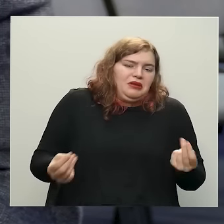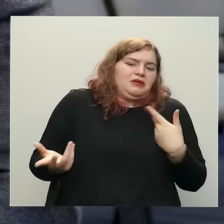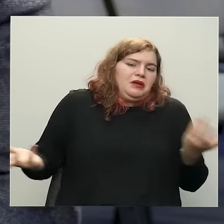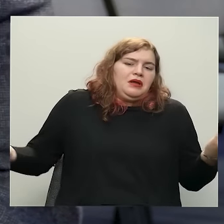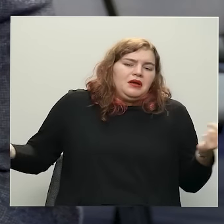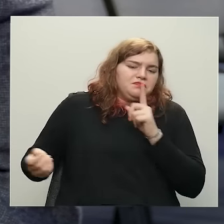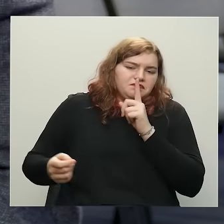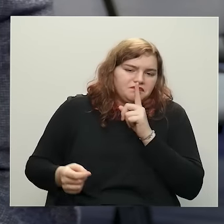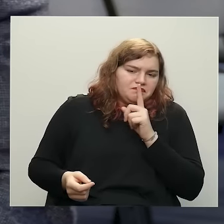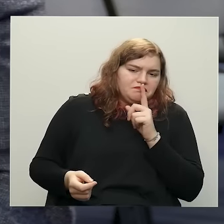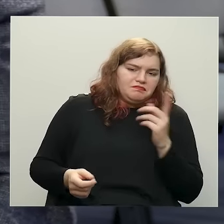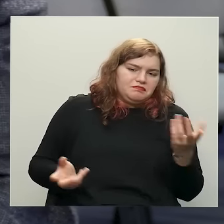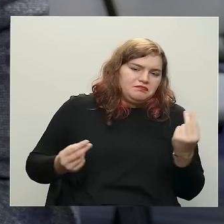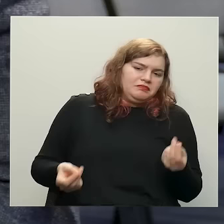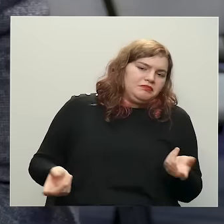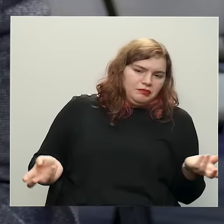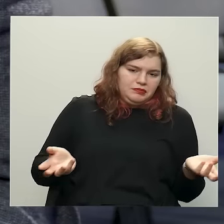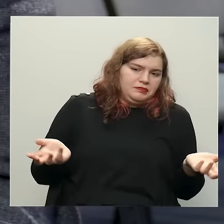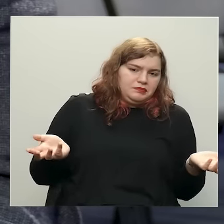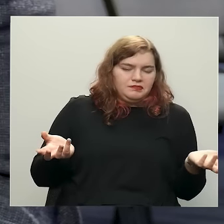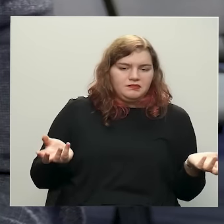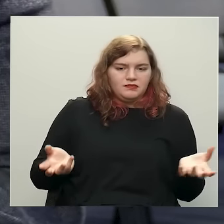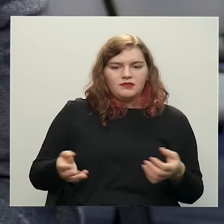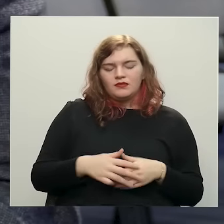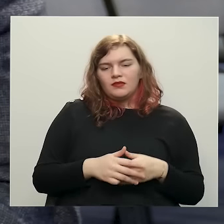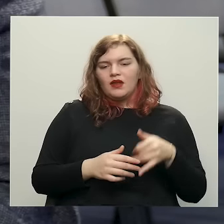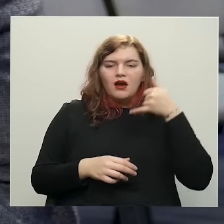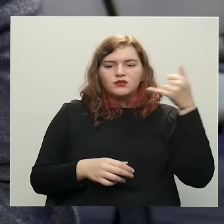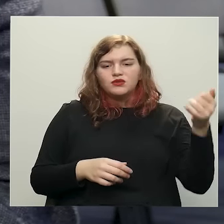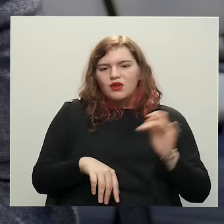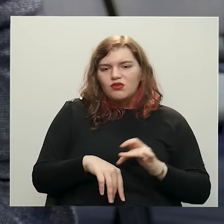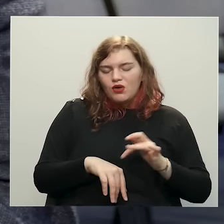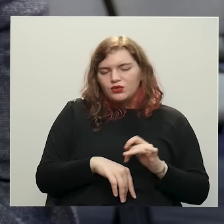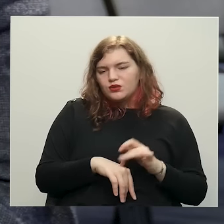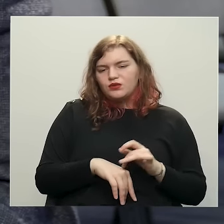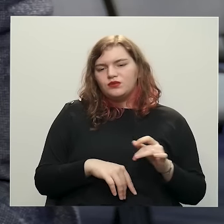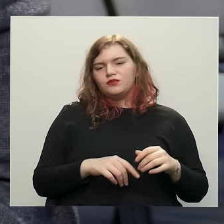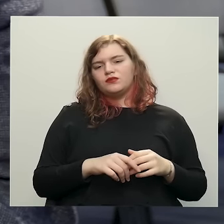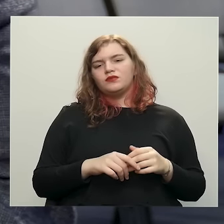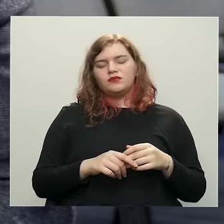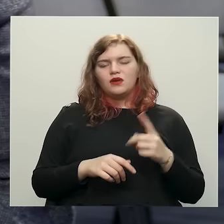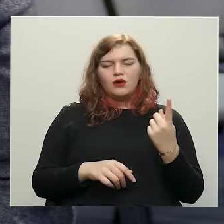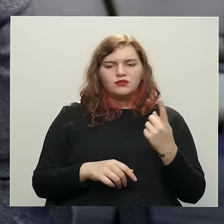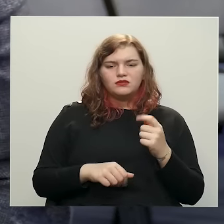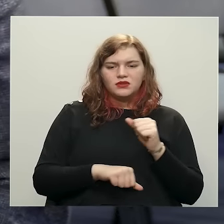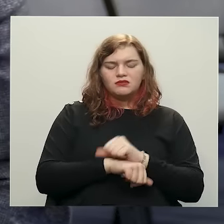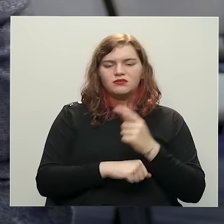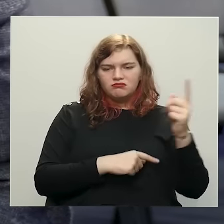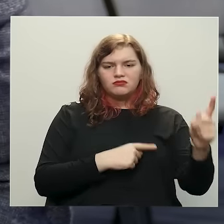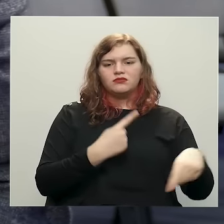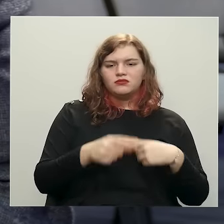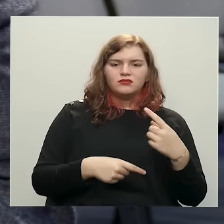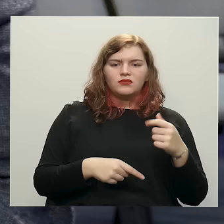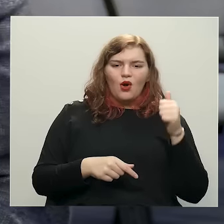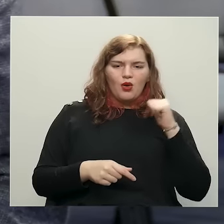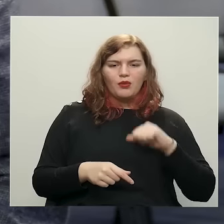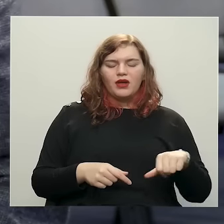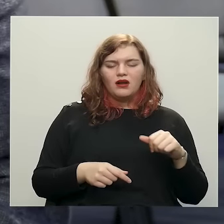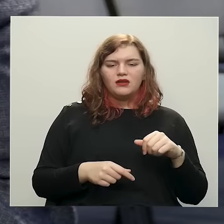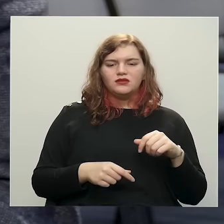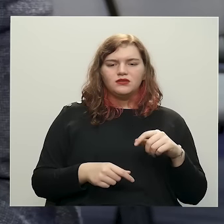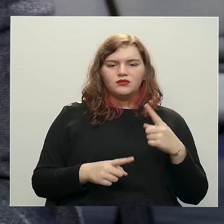bine, am trecut și am rămas așa. Am sunat doctorul, deci în săptămâna următoare era operația